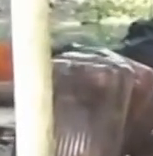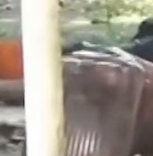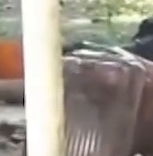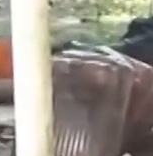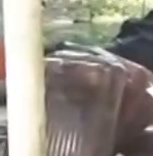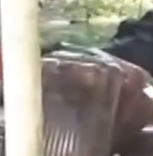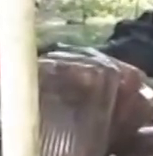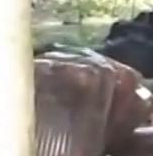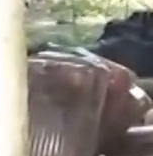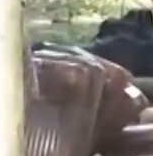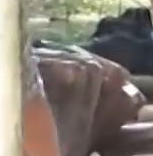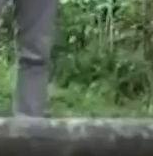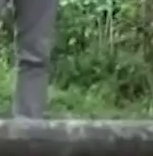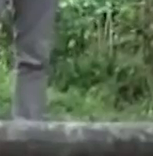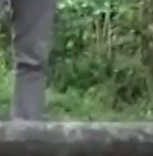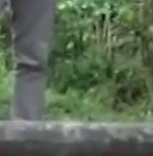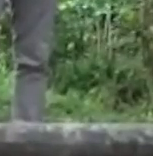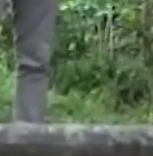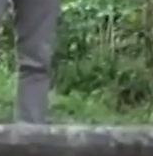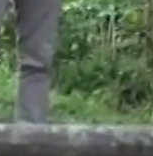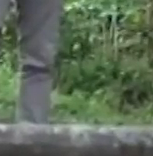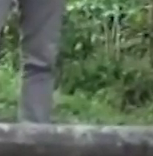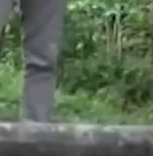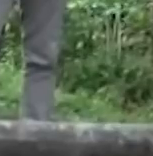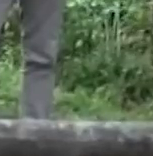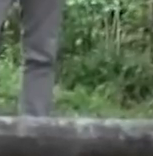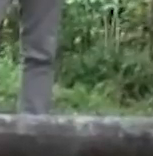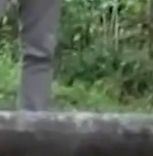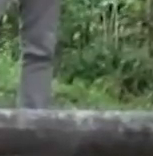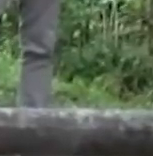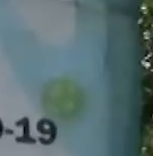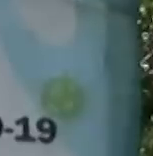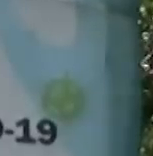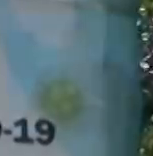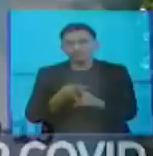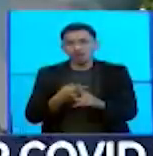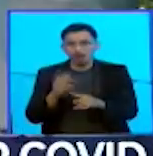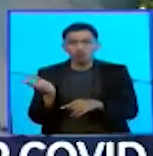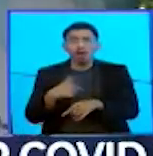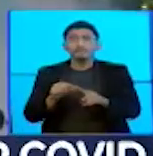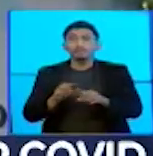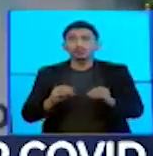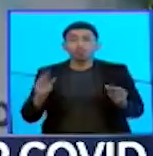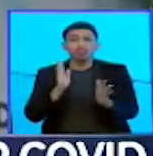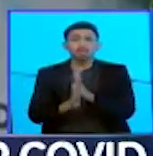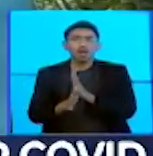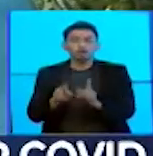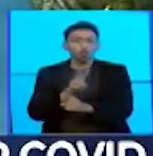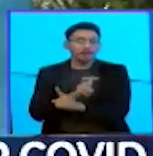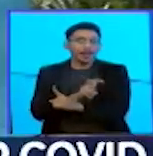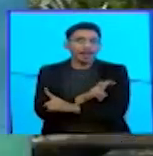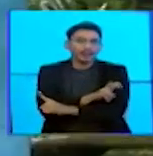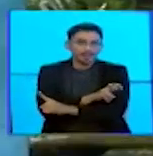nafas ternyata positif Coffin tim khas melakukan tracing kepada warga Desa Sumber sibuk hasil gak 29 warga termasuk warga